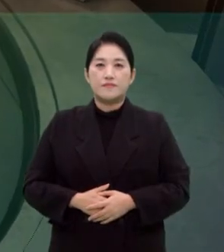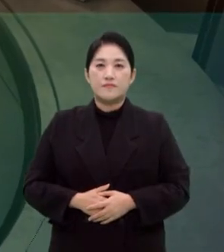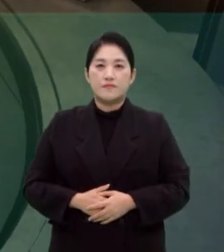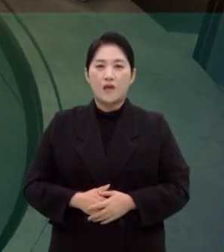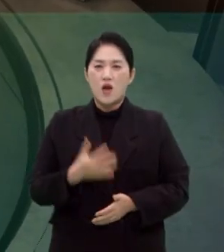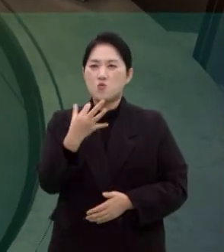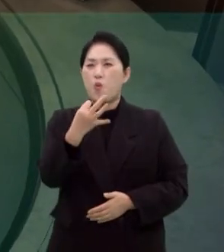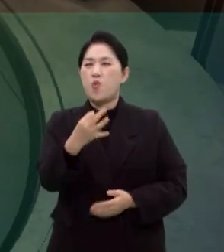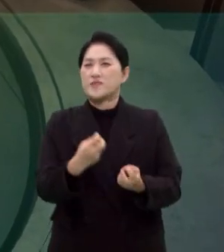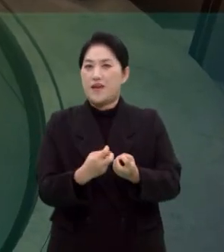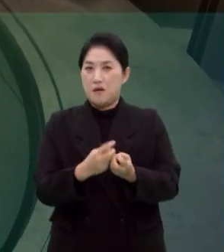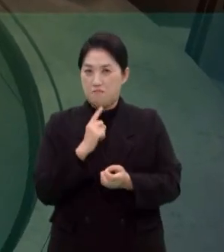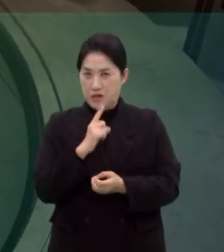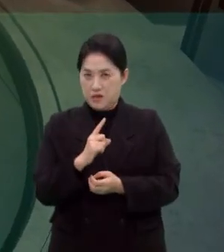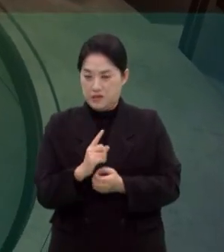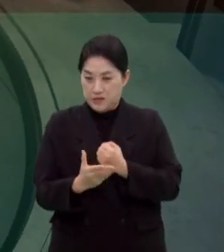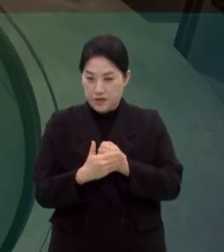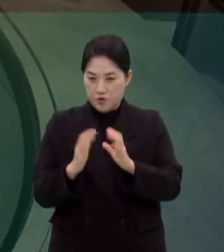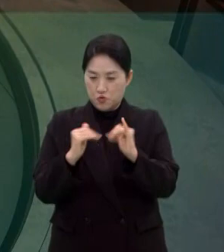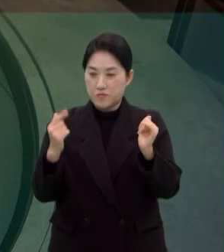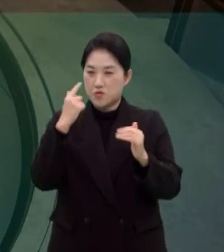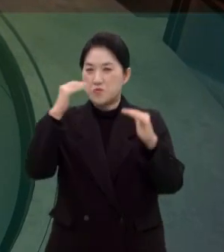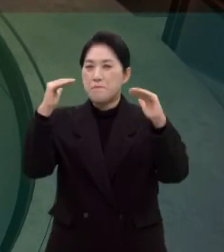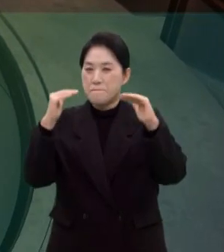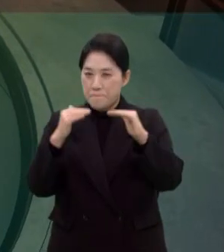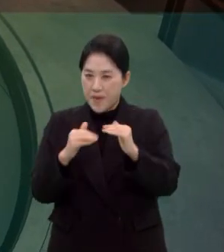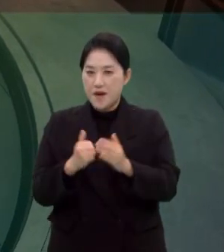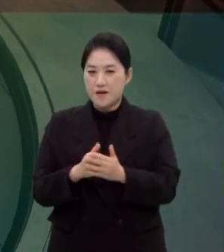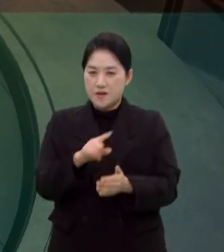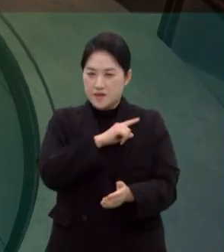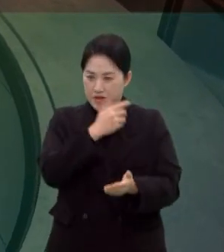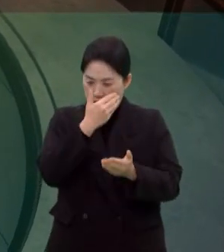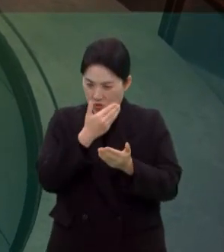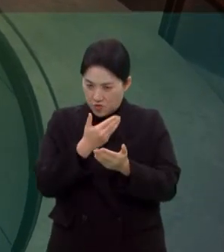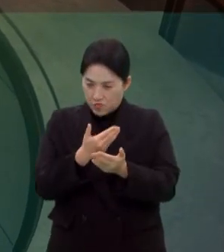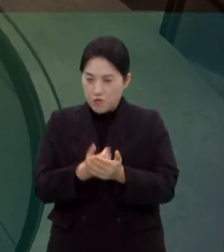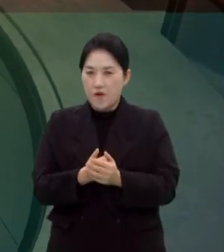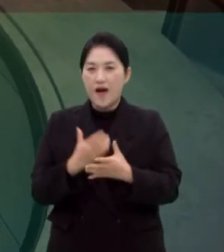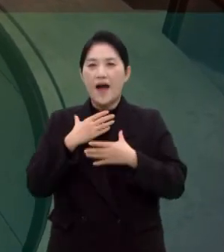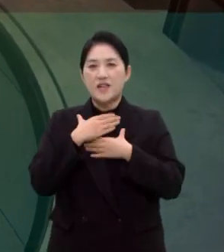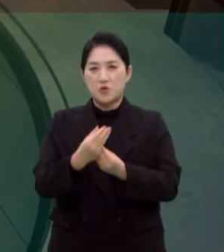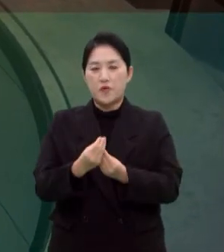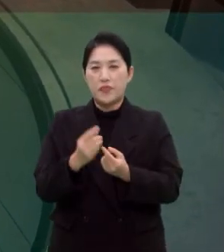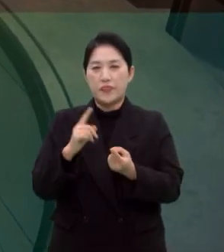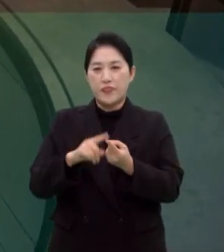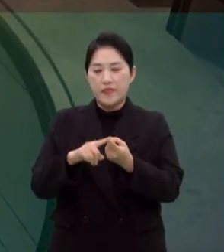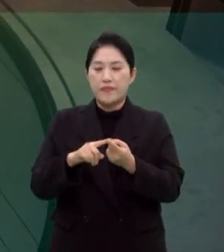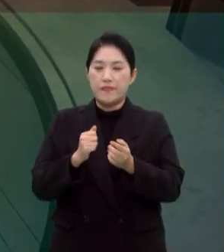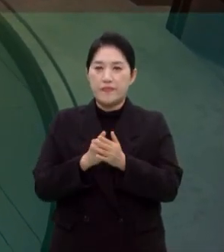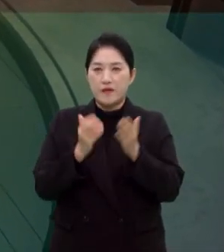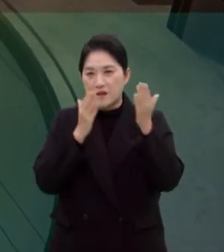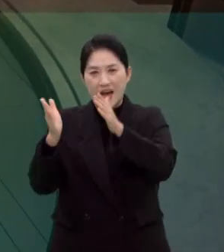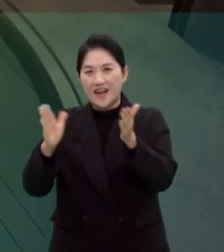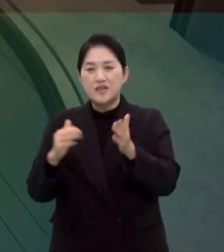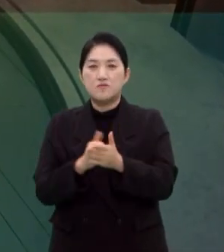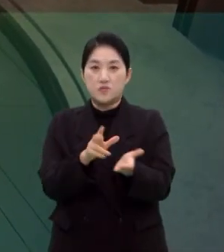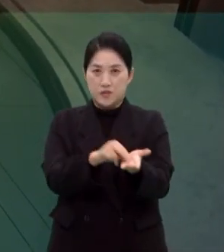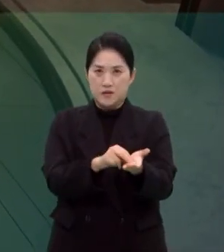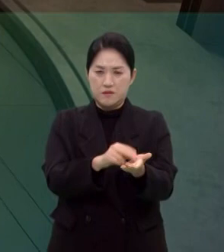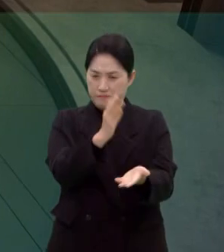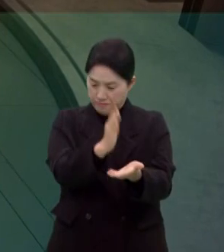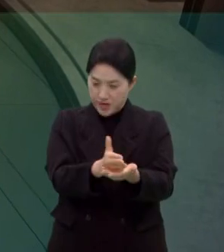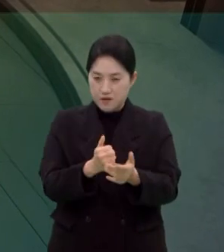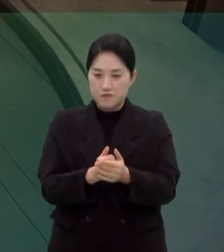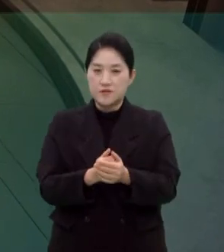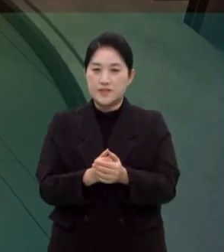경제성의 논리에 맞서 국민 눈높이에 맞게 최우선의 시대정신 안전을 위한 개혁, 제대로 추진할